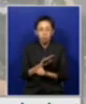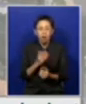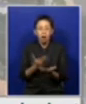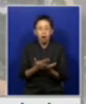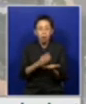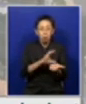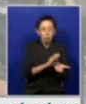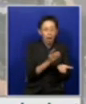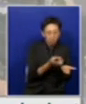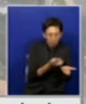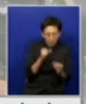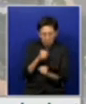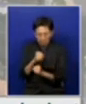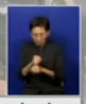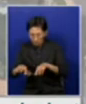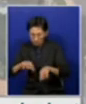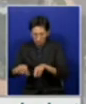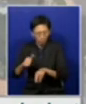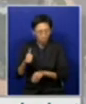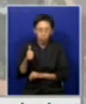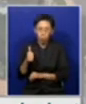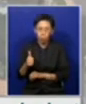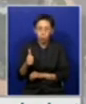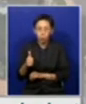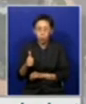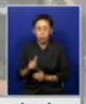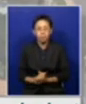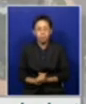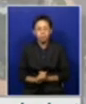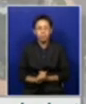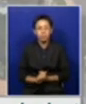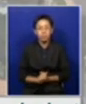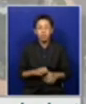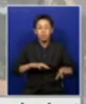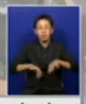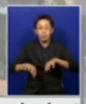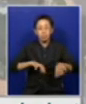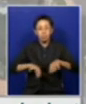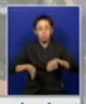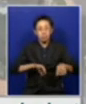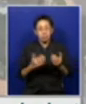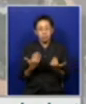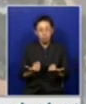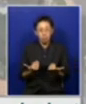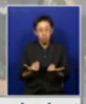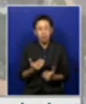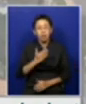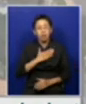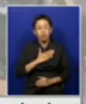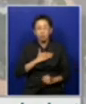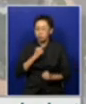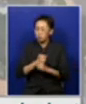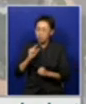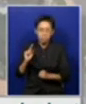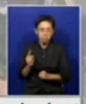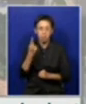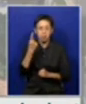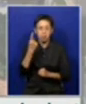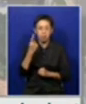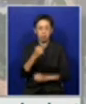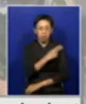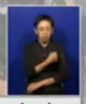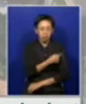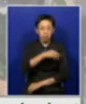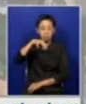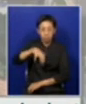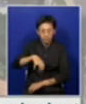ที่น้อยนะครับแล้วการบริหารจัดการใน new normal เนี่ยนะครับเราต้องทำใหม่หมดนะครับไม่ว่าจะเป็นระบบโรงพยาบาลนะ